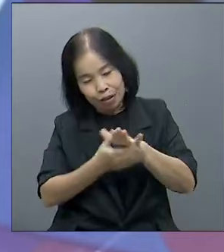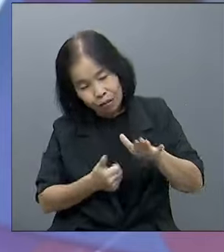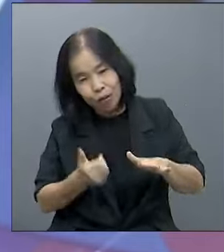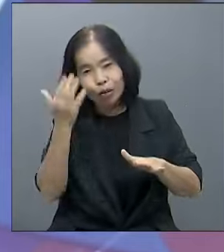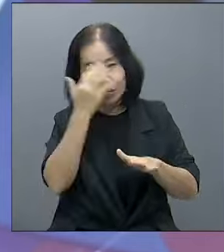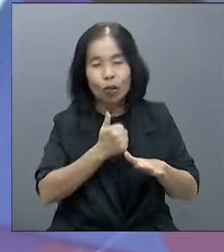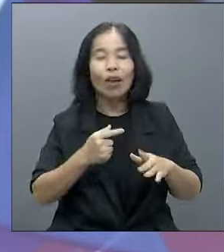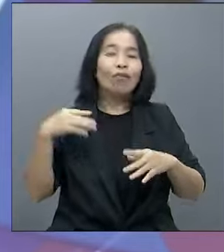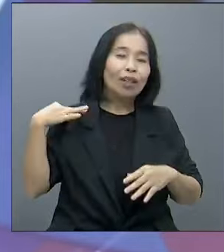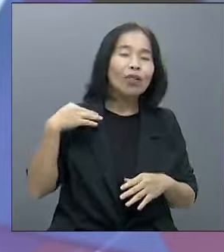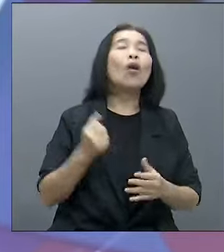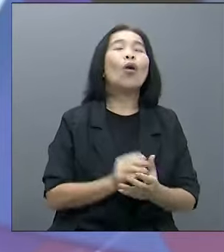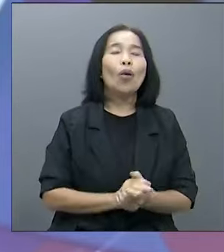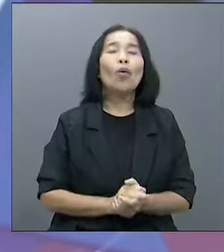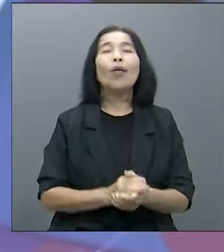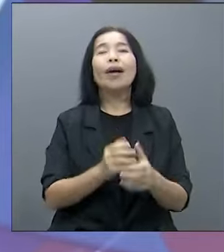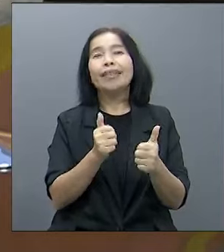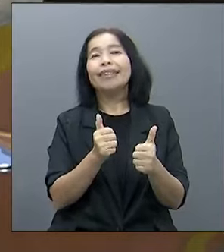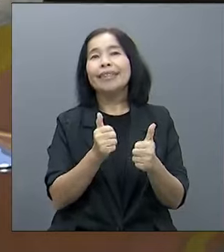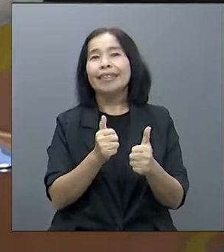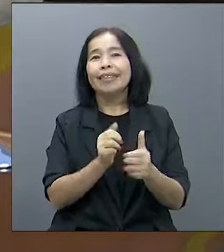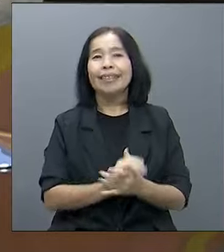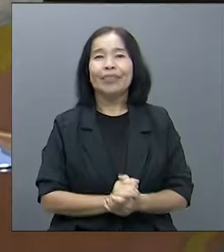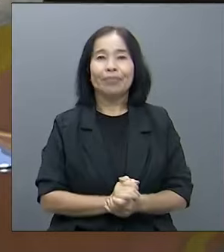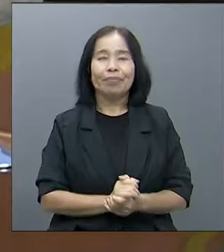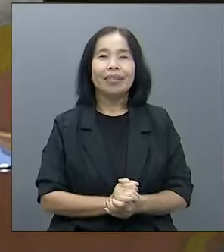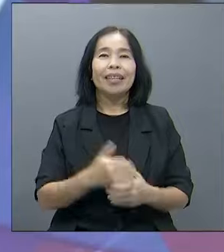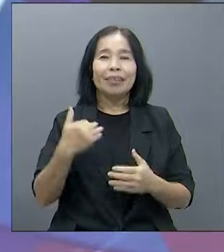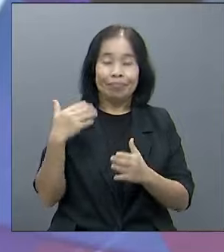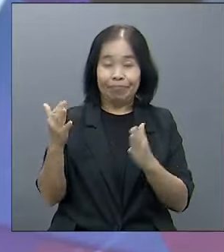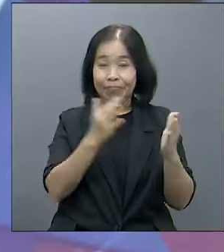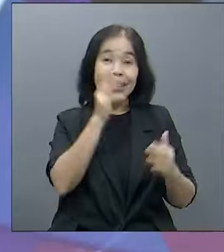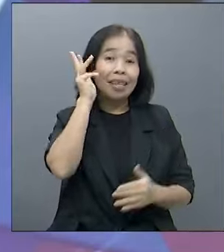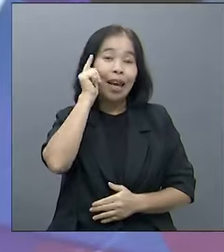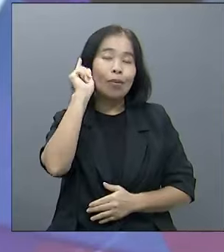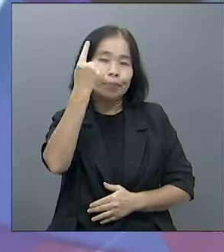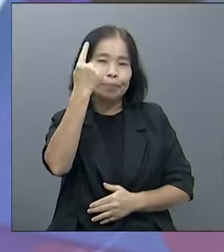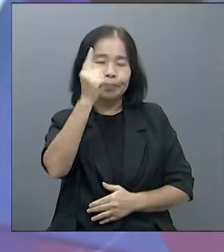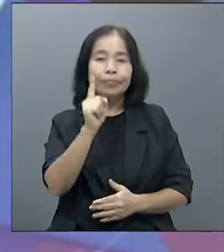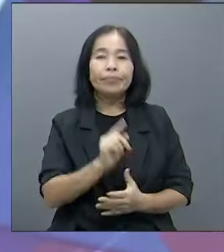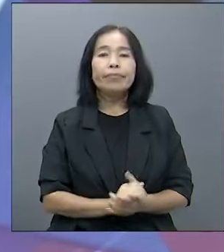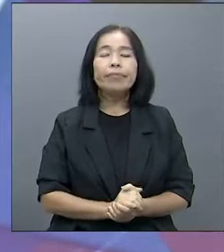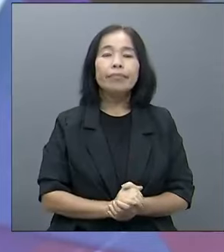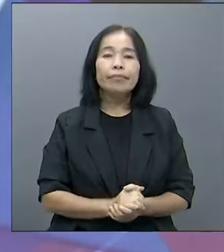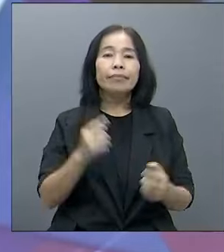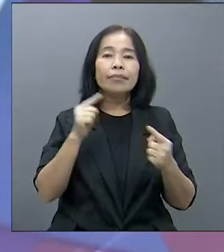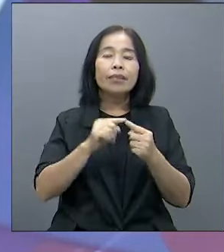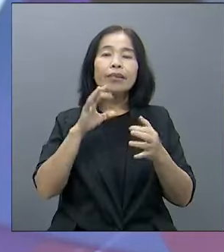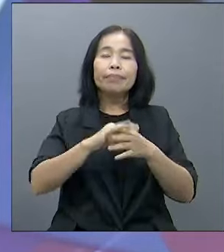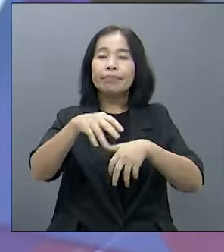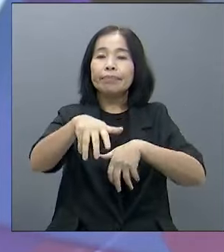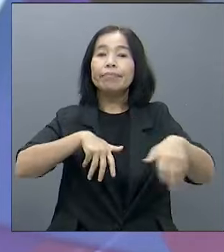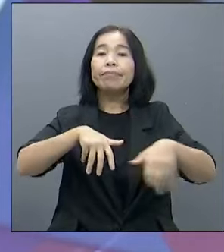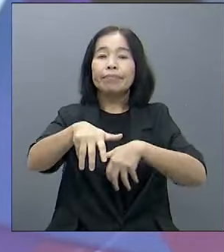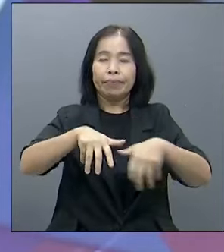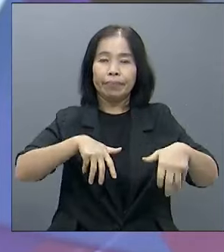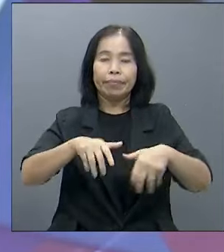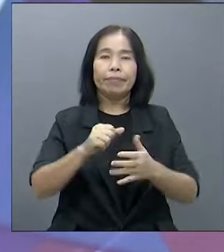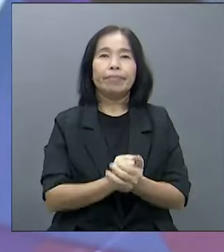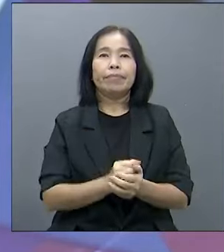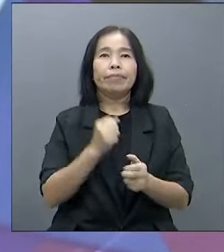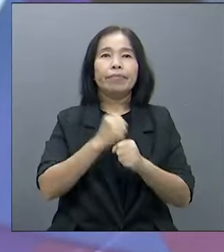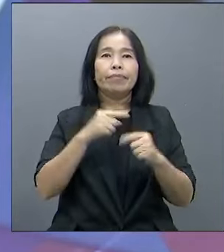แฟชั่น ดีค่ะข้าไม่ว่าจะพามซ้ำนะไปดูอีกหนึ่งงานดีๆค่ะคุณผู้ชมคะกับบรรยากาศงานนะคะ Stand Up to Cancer